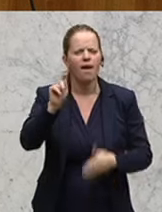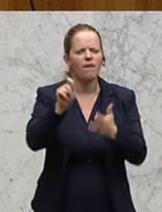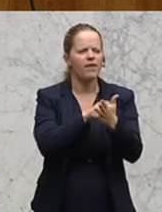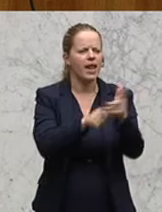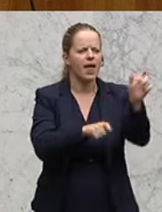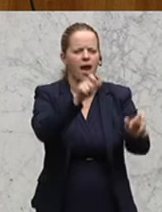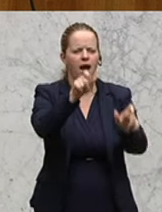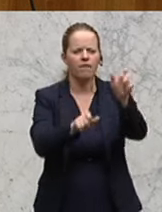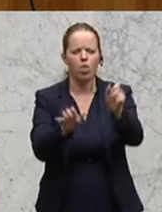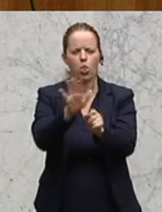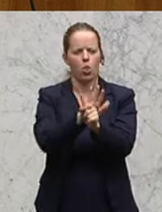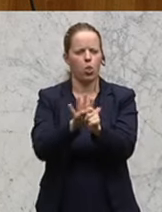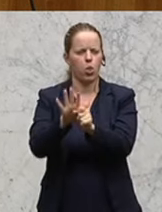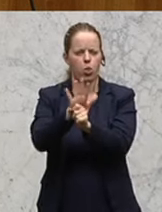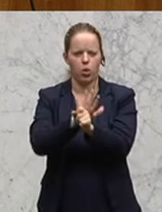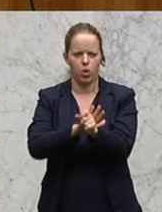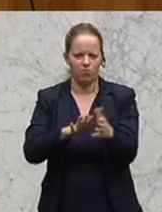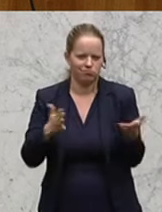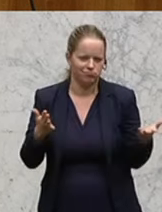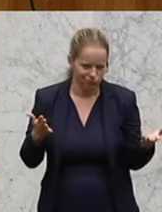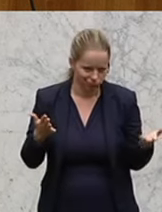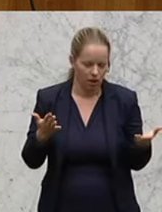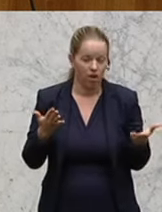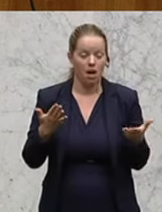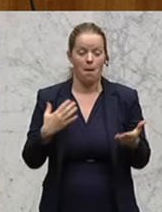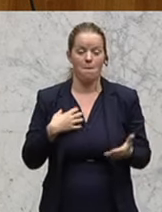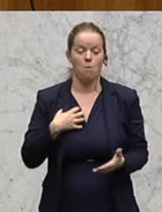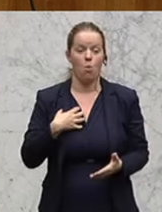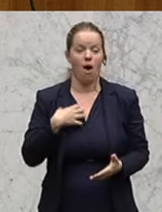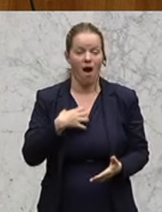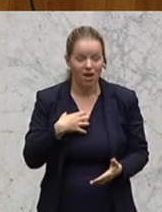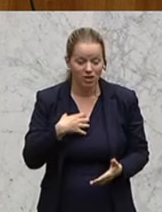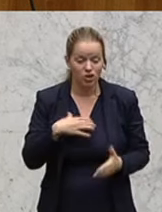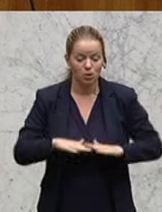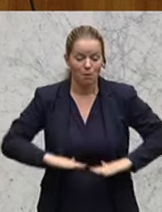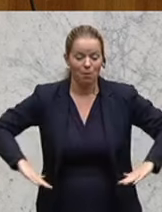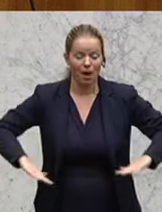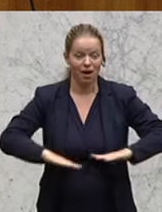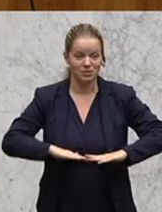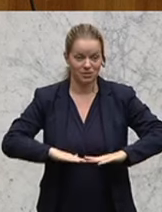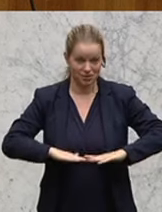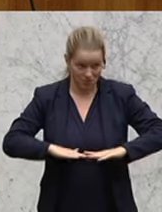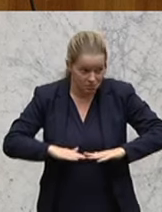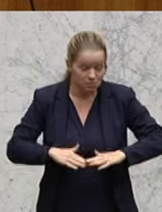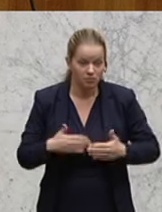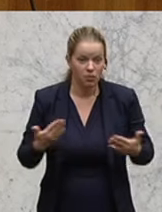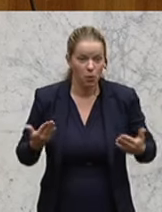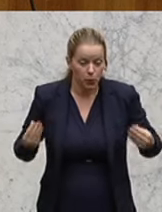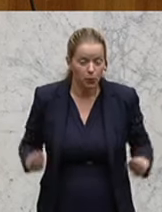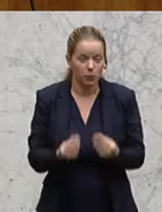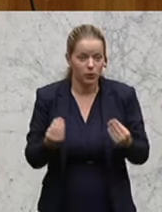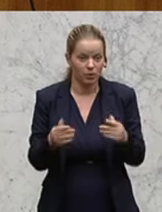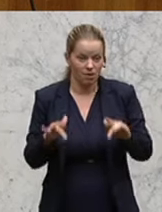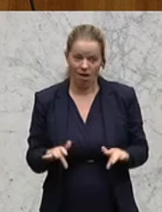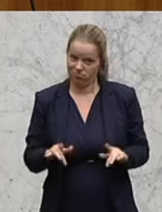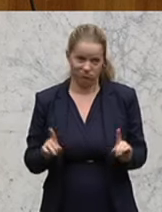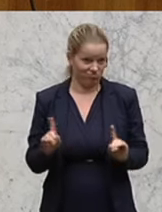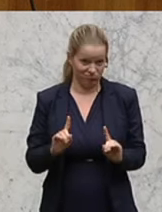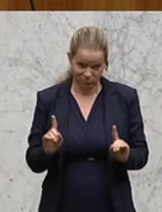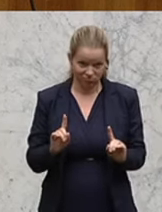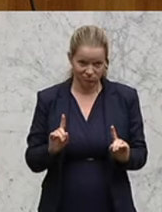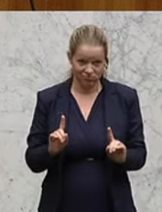moralisch keine legitime Basis. Und seit damals kam sie dann auch nicht mehr wirklich vom